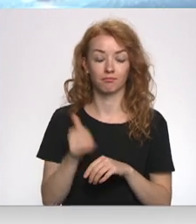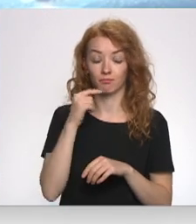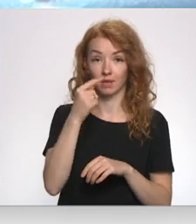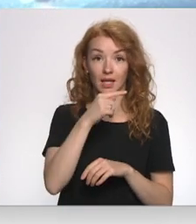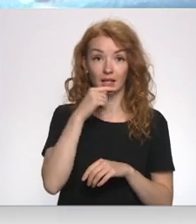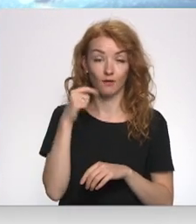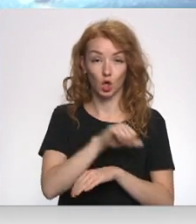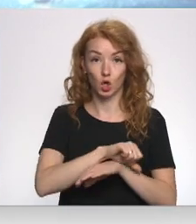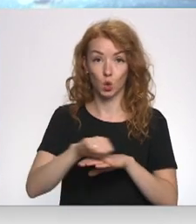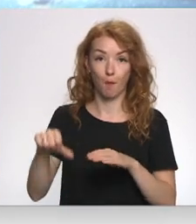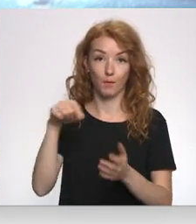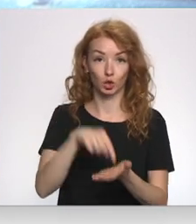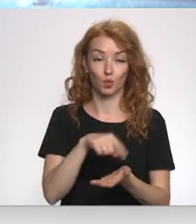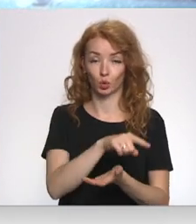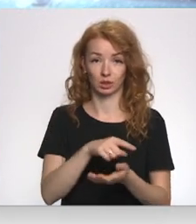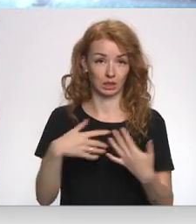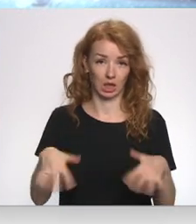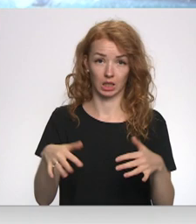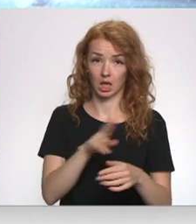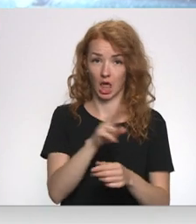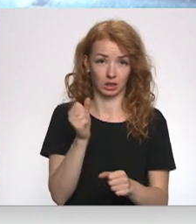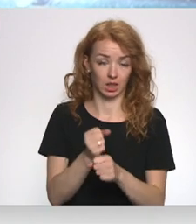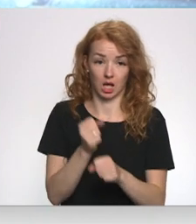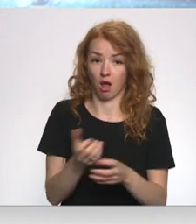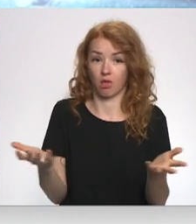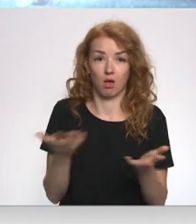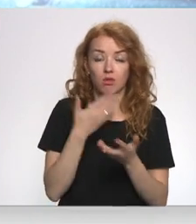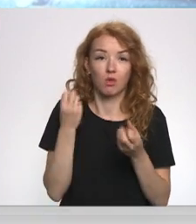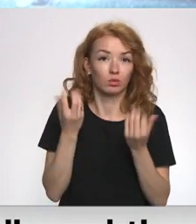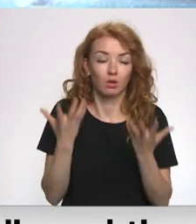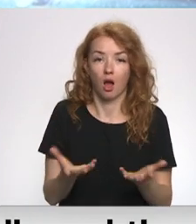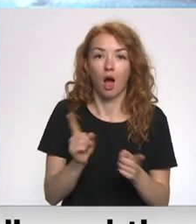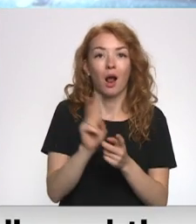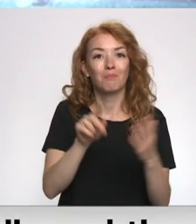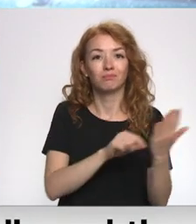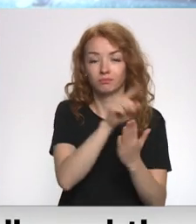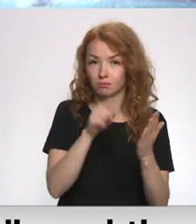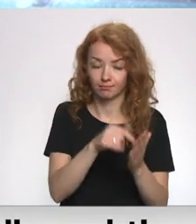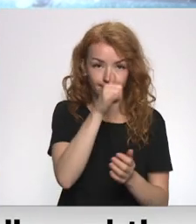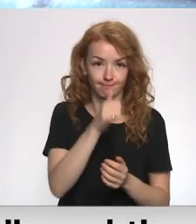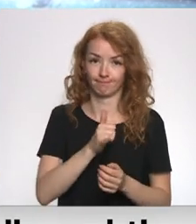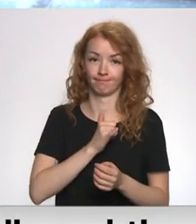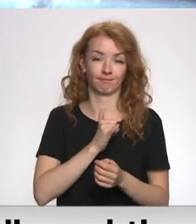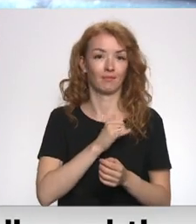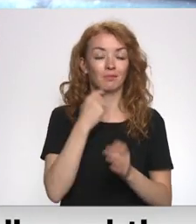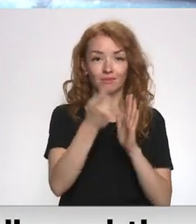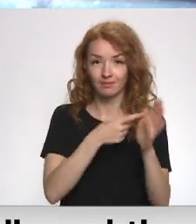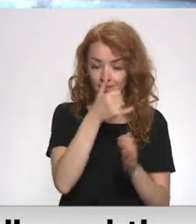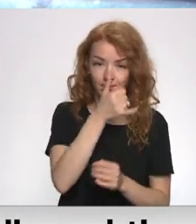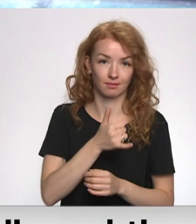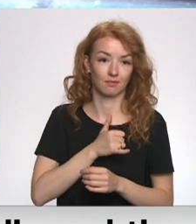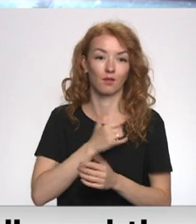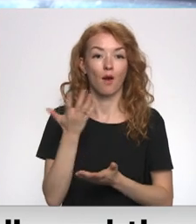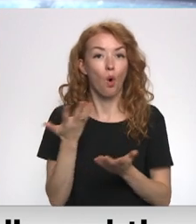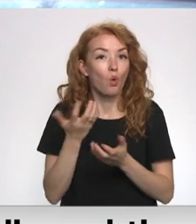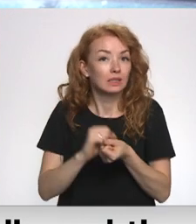Krievijas robežu šķērsošanas punkts nestrādā. Nezinām, kāpēc. Nav arī kam pajautāt. Mūs tur neielaida, lai uzzinātu, kas par lietu. Varbūt kaut